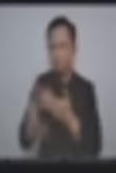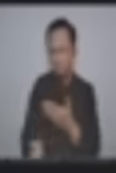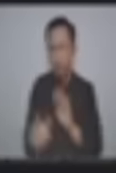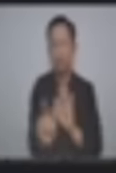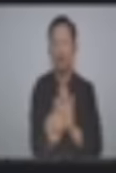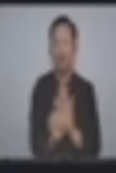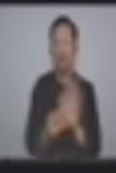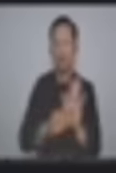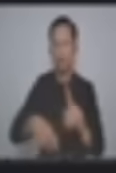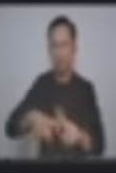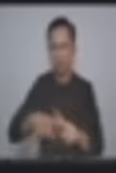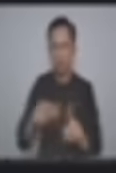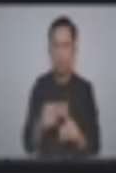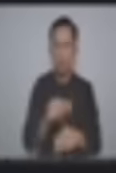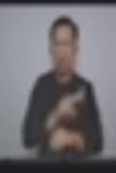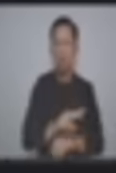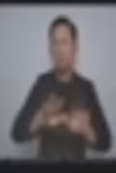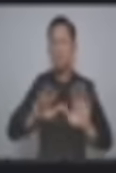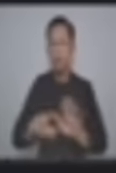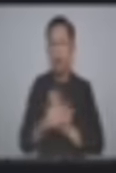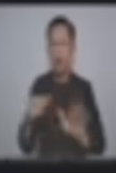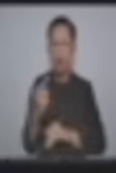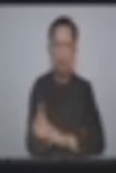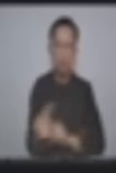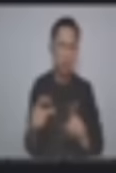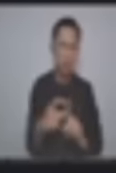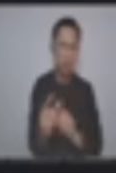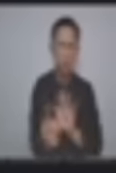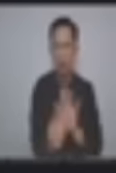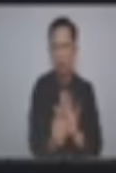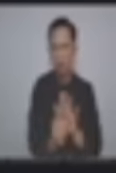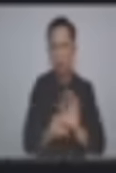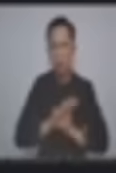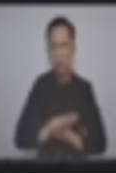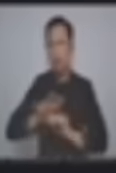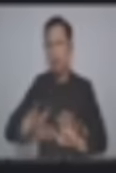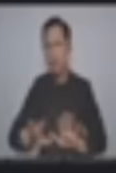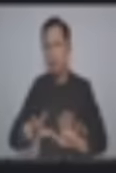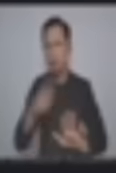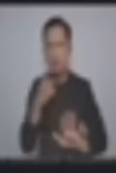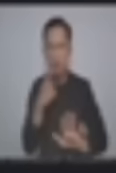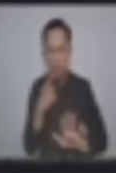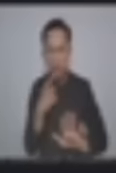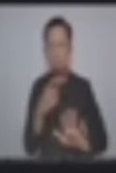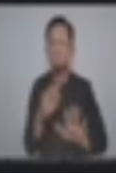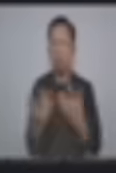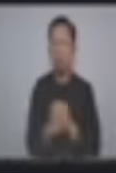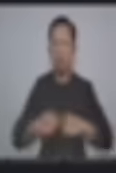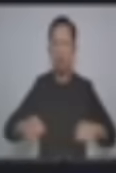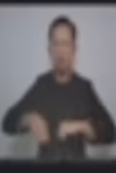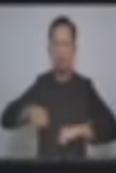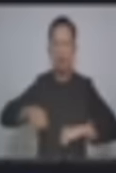pasal 29 ayat 1 huruf D undang-undang nomor 48 tahun 2009 tentang kekuasaan kehakiman lembaran negara dan seterusnya